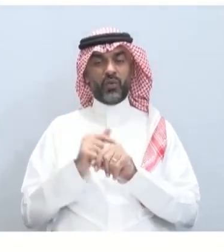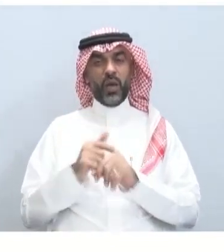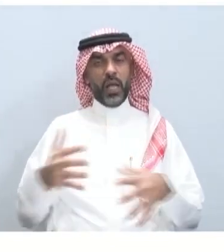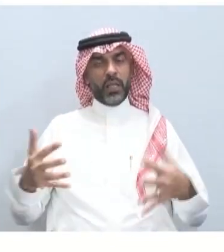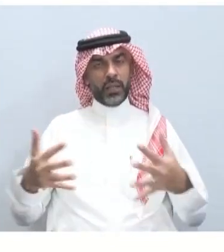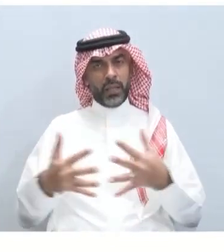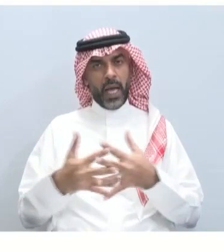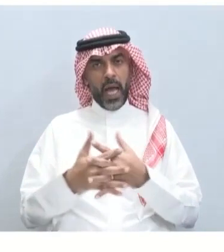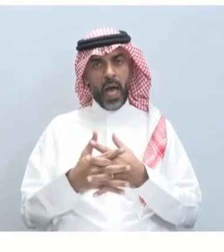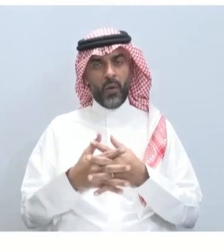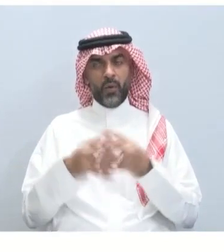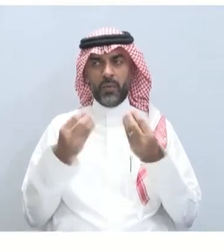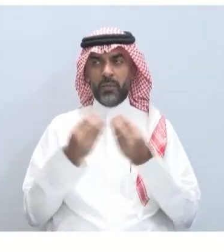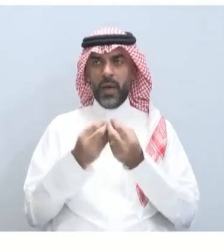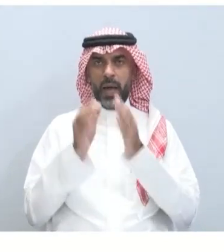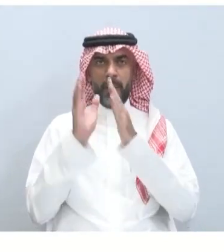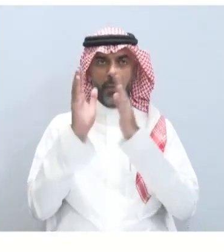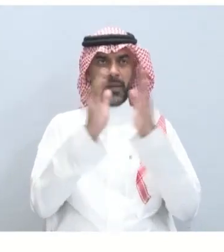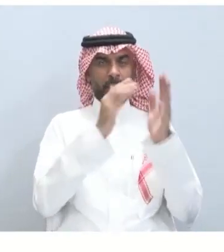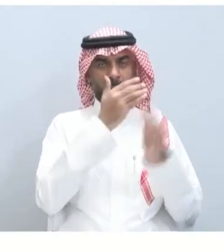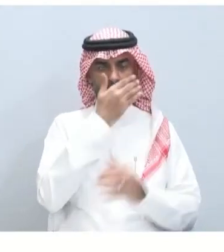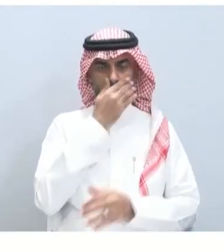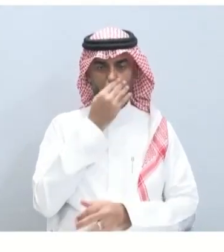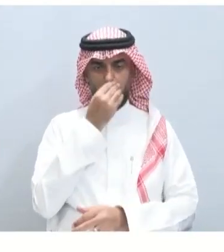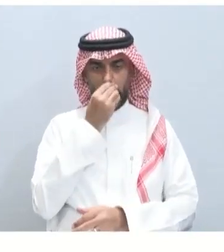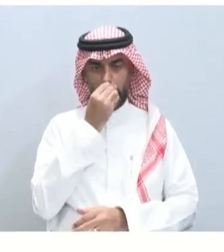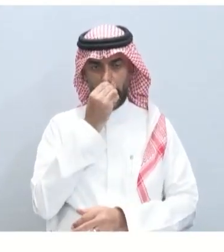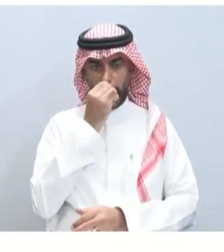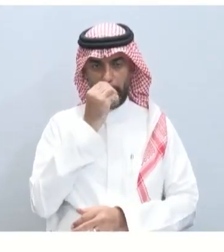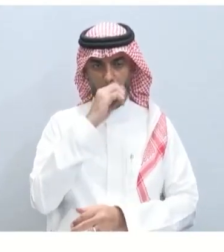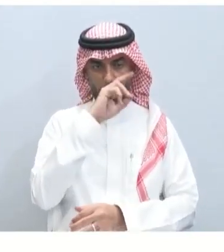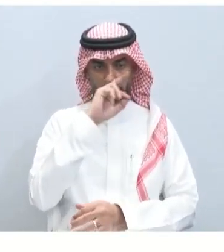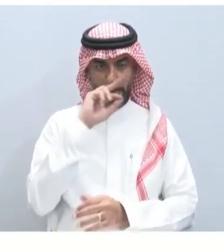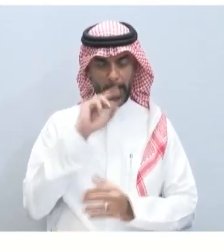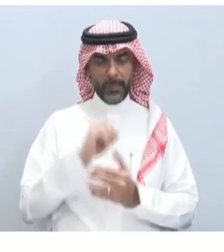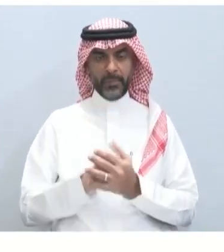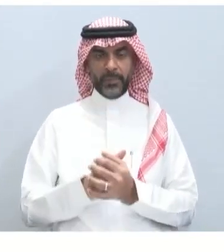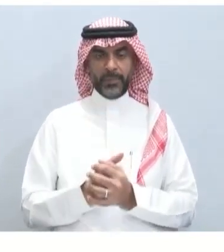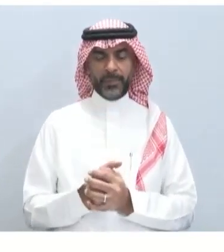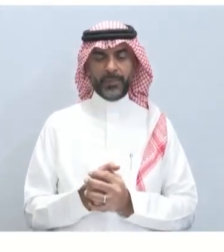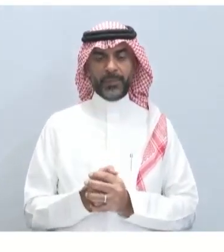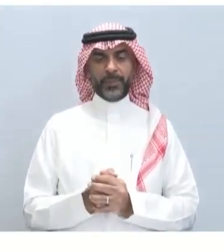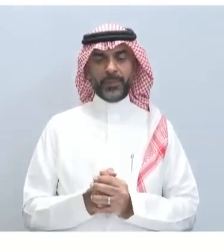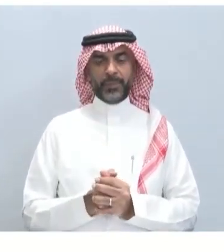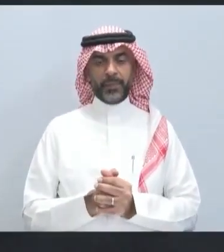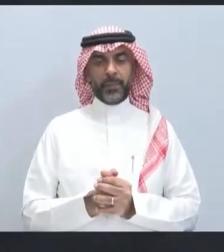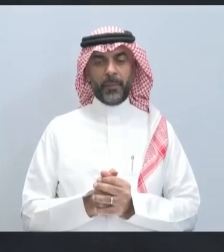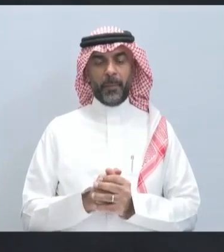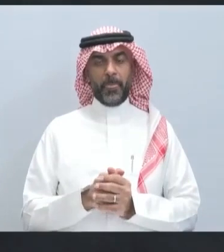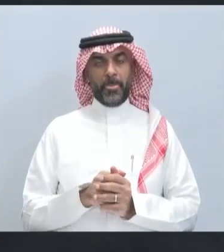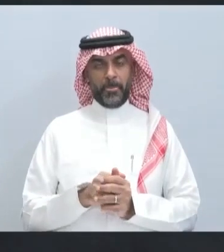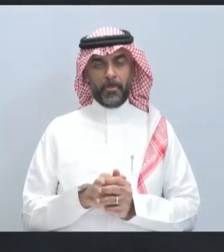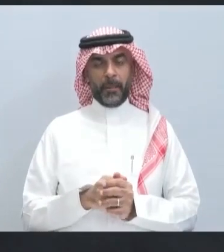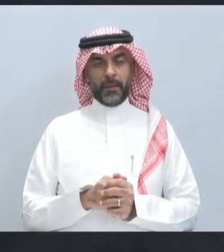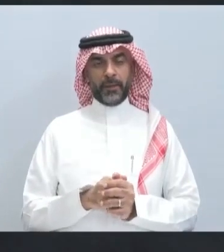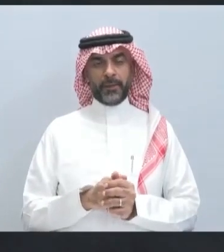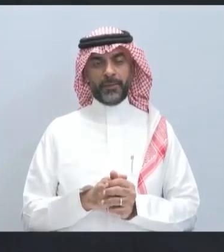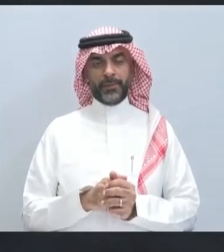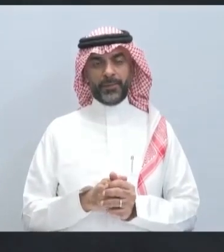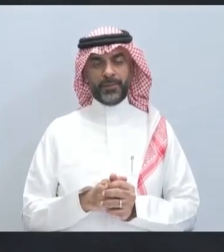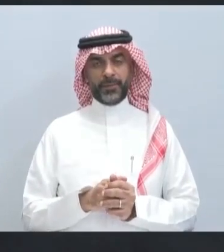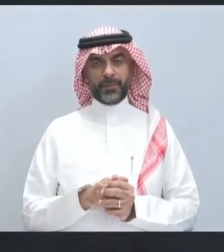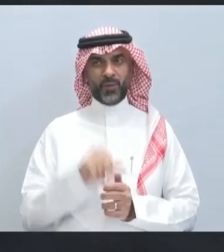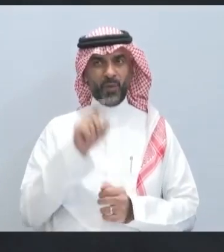التعاون بين المكتبات ذكرنا لكم ان هنالك عند مليات البحث هنالك تعاون او